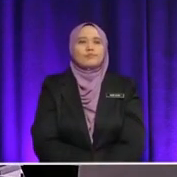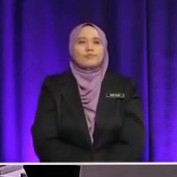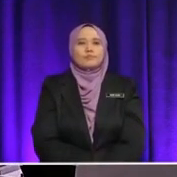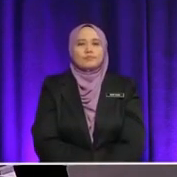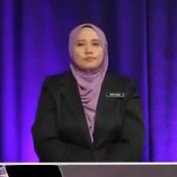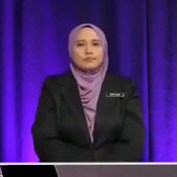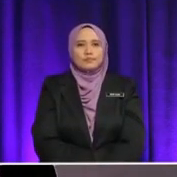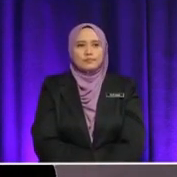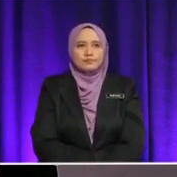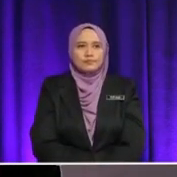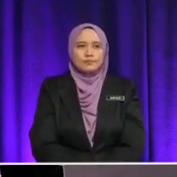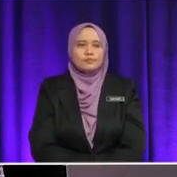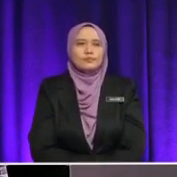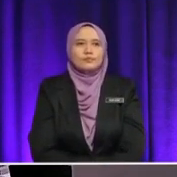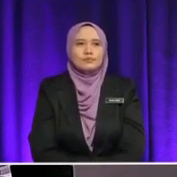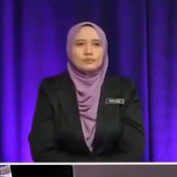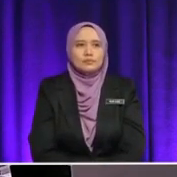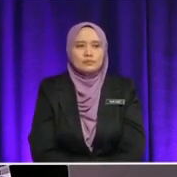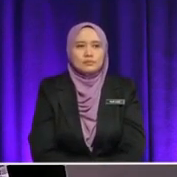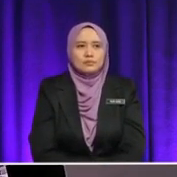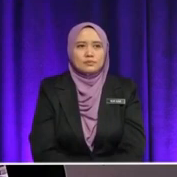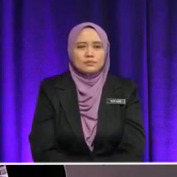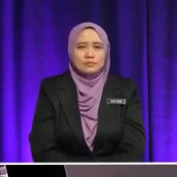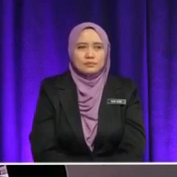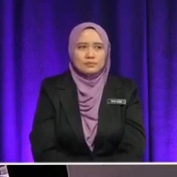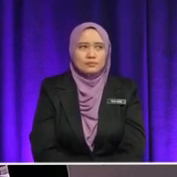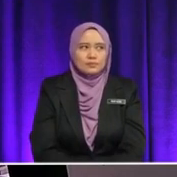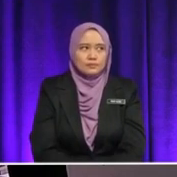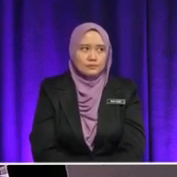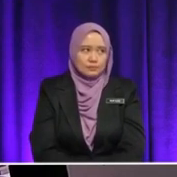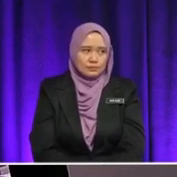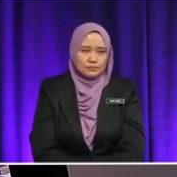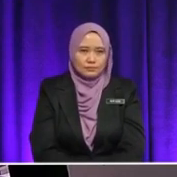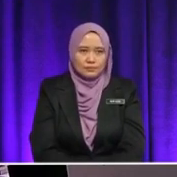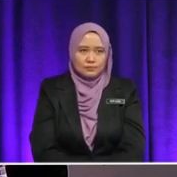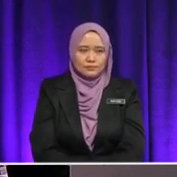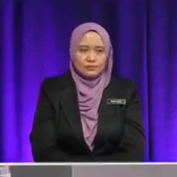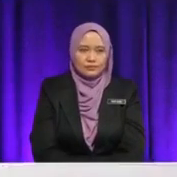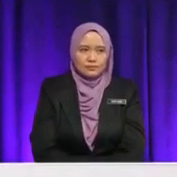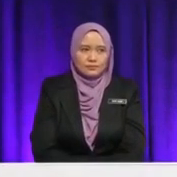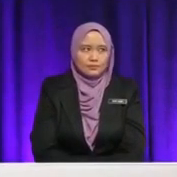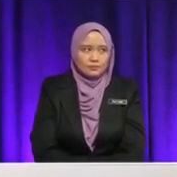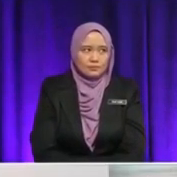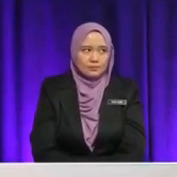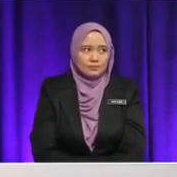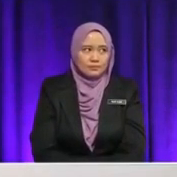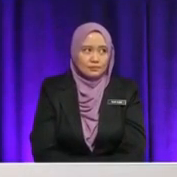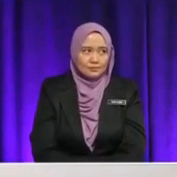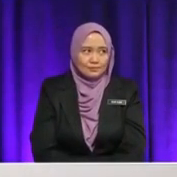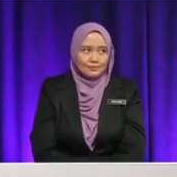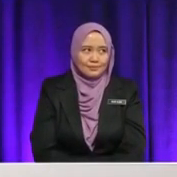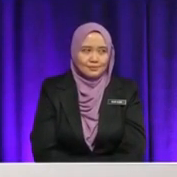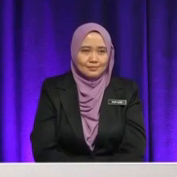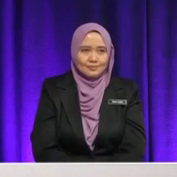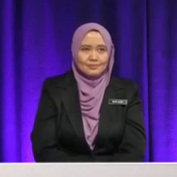Hai itu deh ya ah jadi aku mana bagi berapa Hitam saya enak bagi satu jago tambah